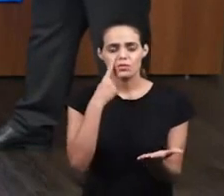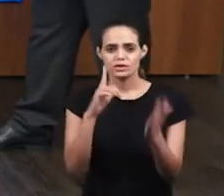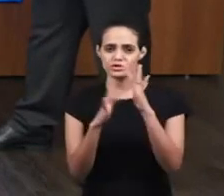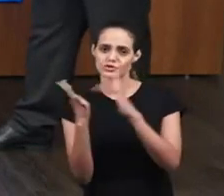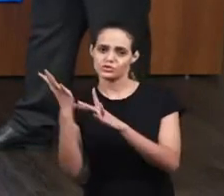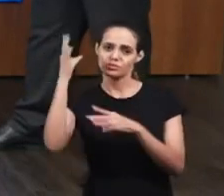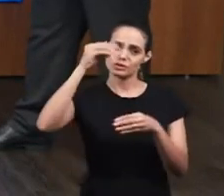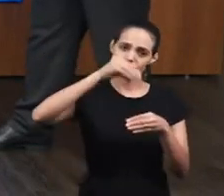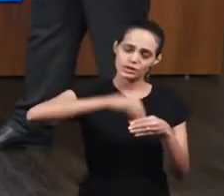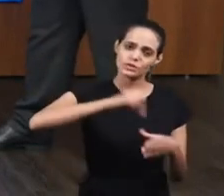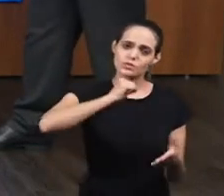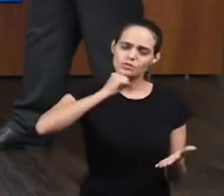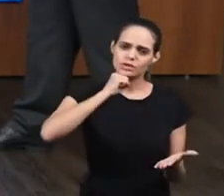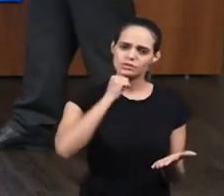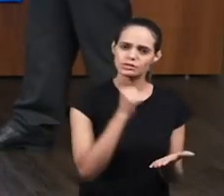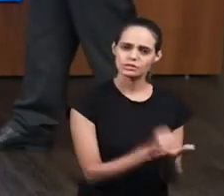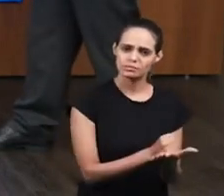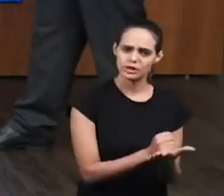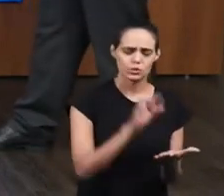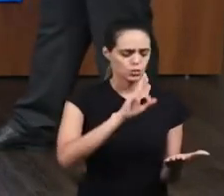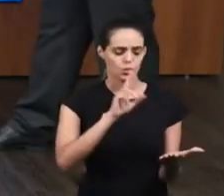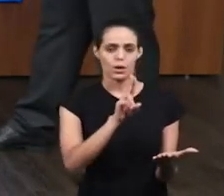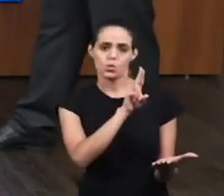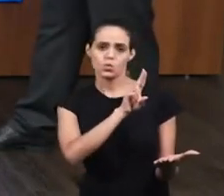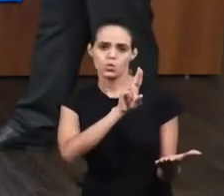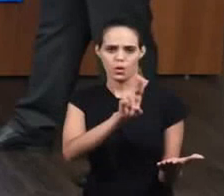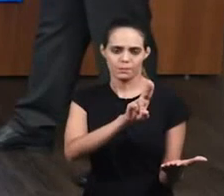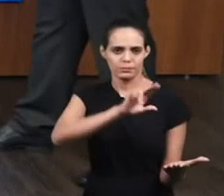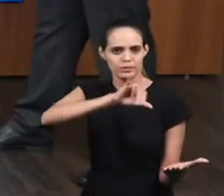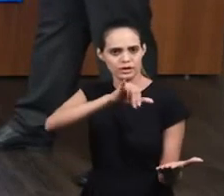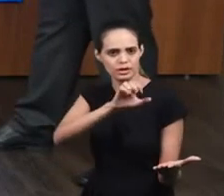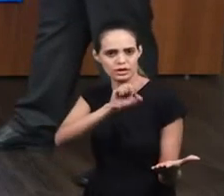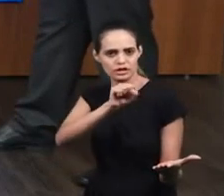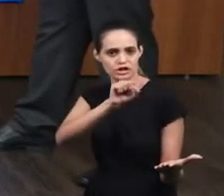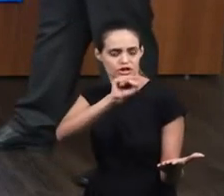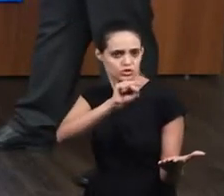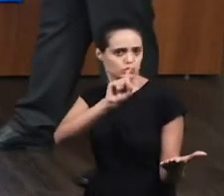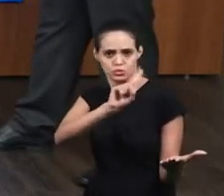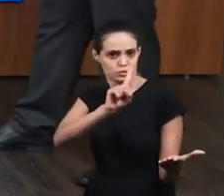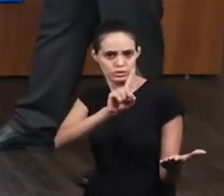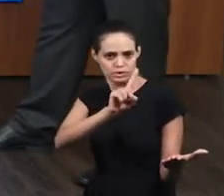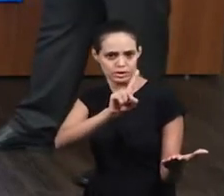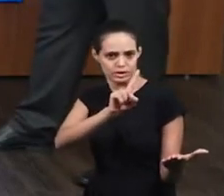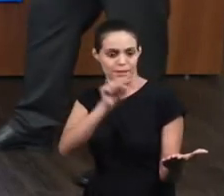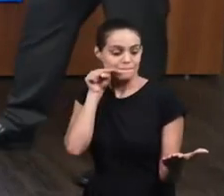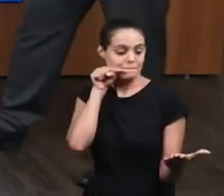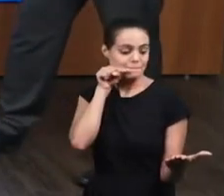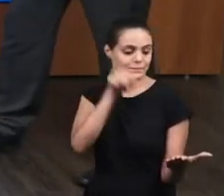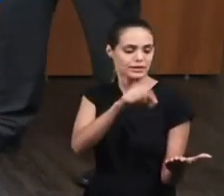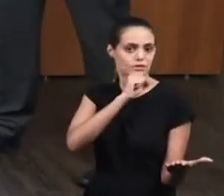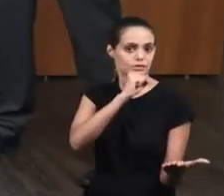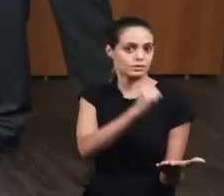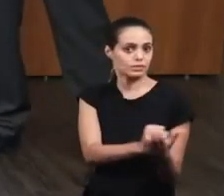Jesus sagt, ich bin die Wahrheit, der Weg und das Leben. Es ist alles hier. Und hier